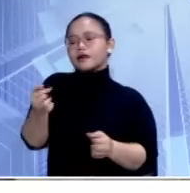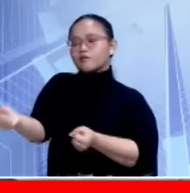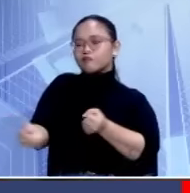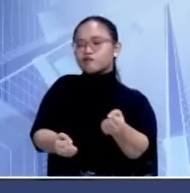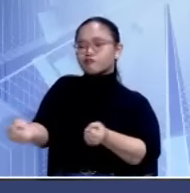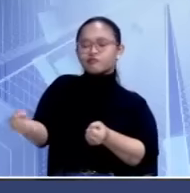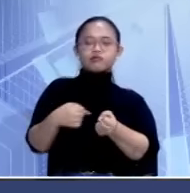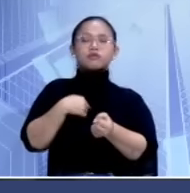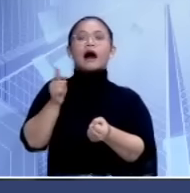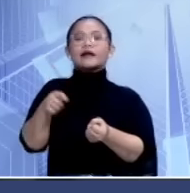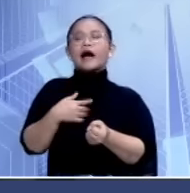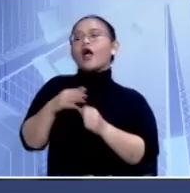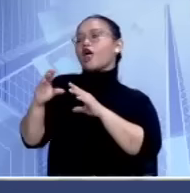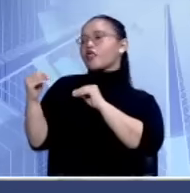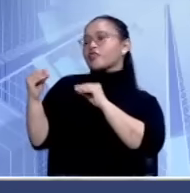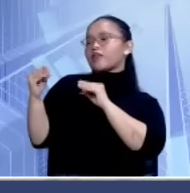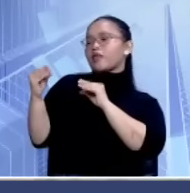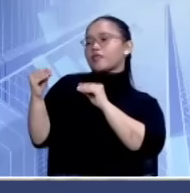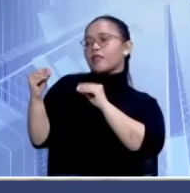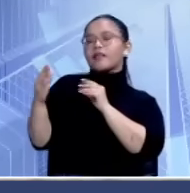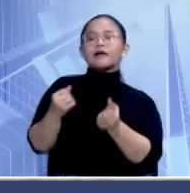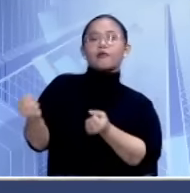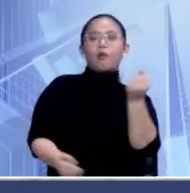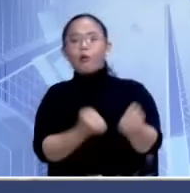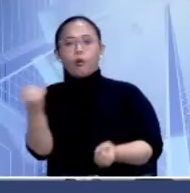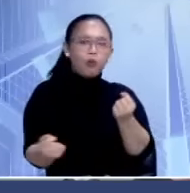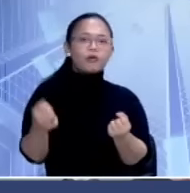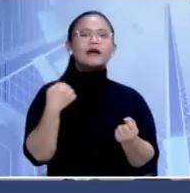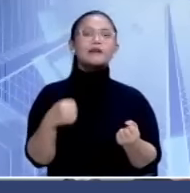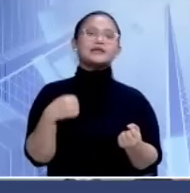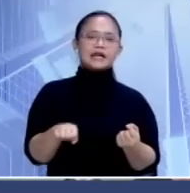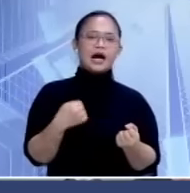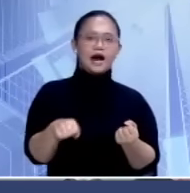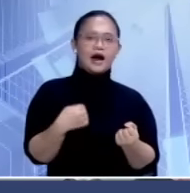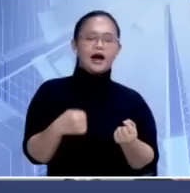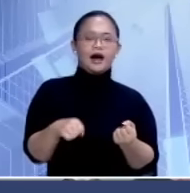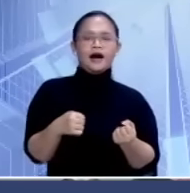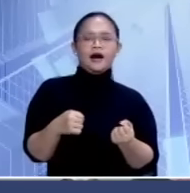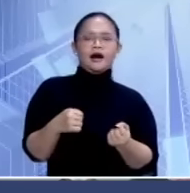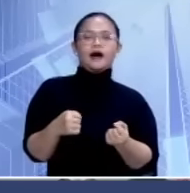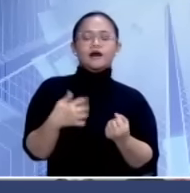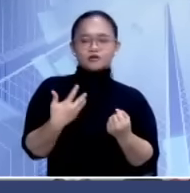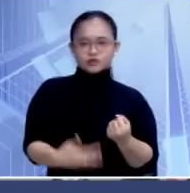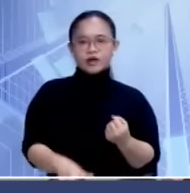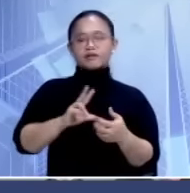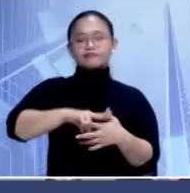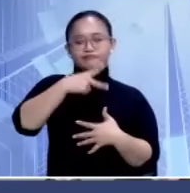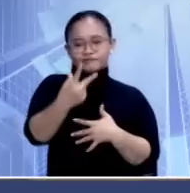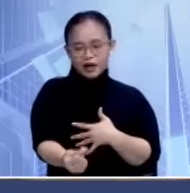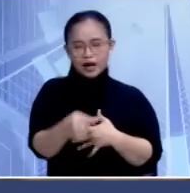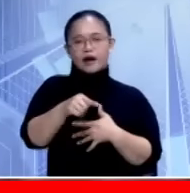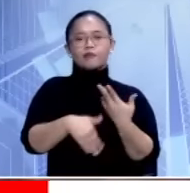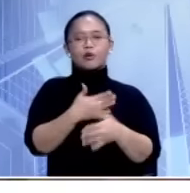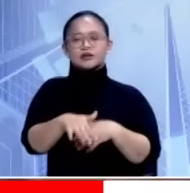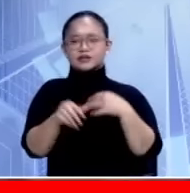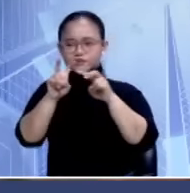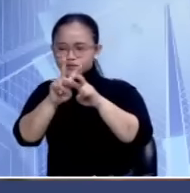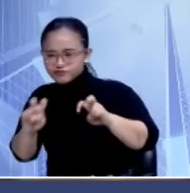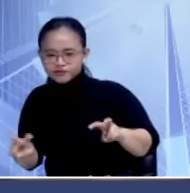kendali saat diajak berbicara dengan sang istri di dalam mobilnya usai berbelanja di minimarket. Saat ini polisi masih mendalami penyebab